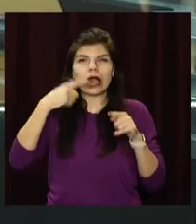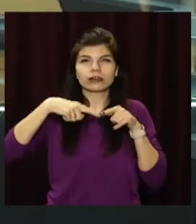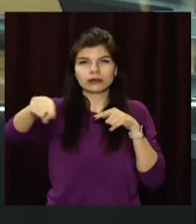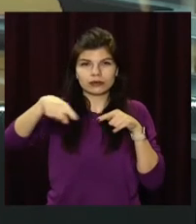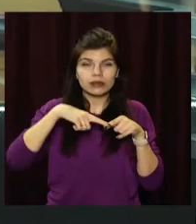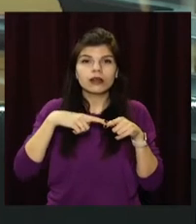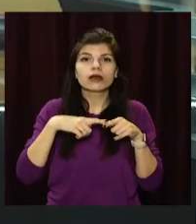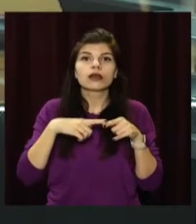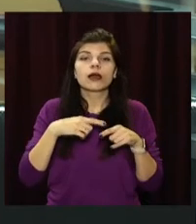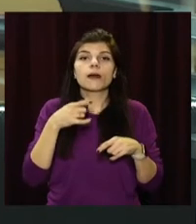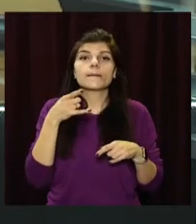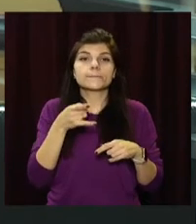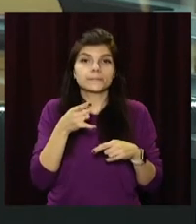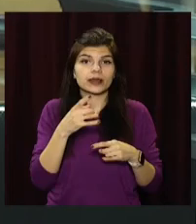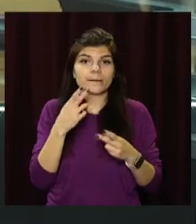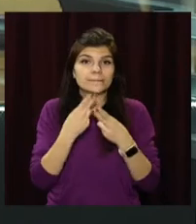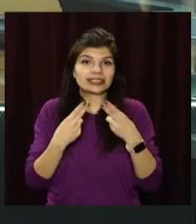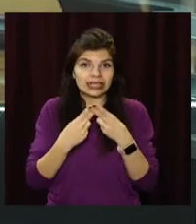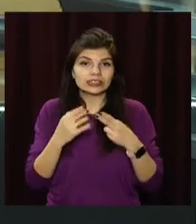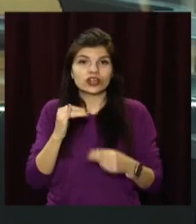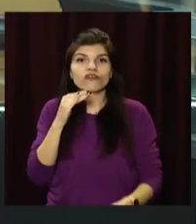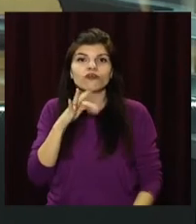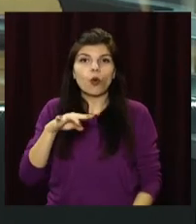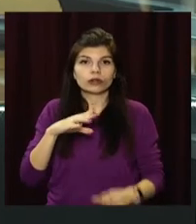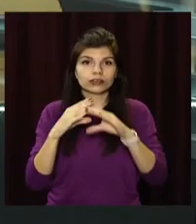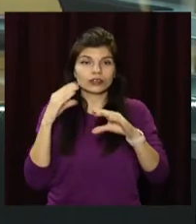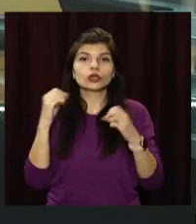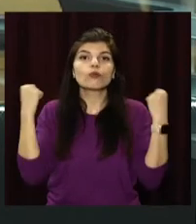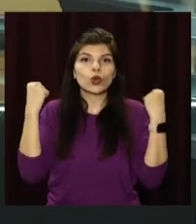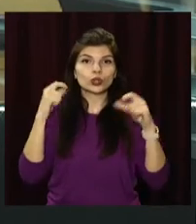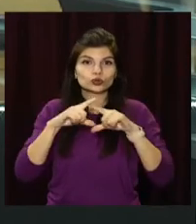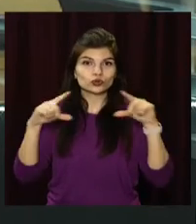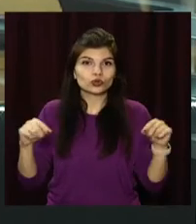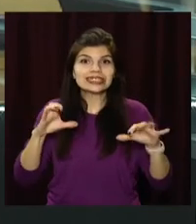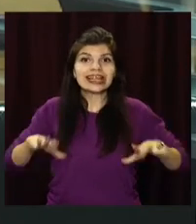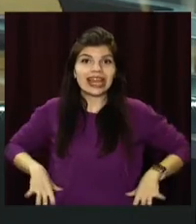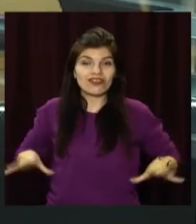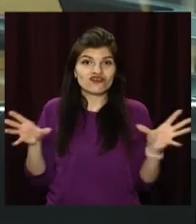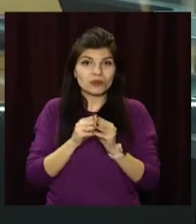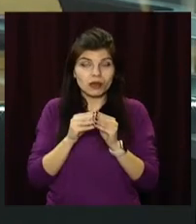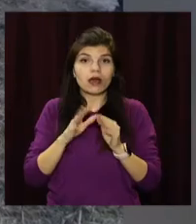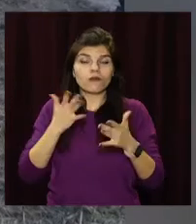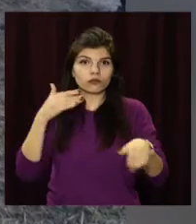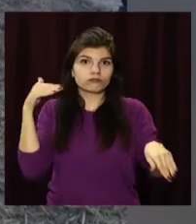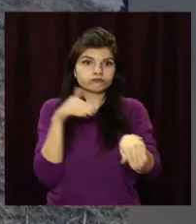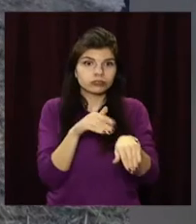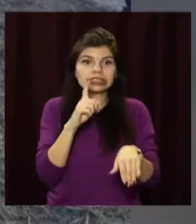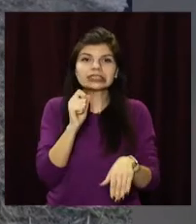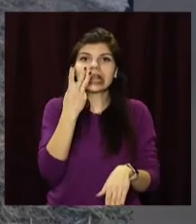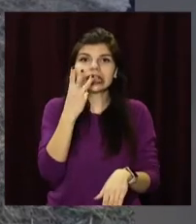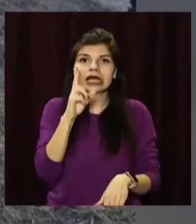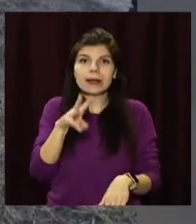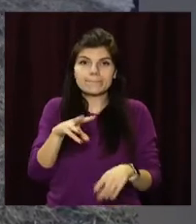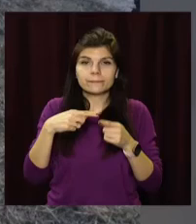та мікроавтобус «Форд». Останній перевозив вихованці дитячо-юнацької спортивної школи з тренером. ДТП трапилось за 3 кілометри